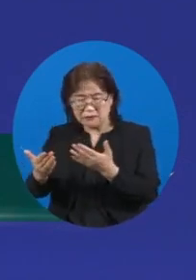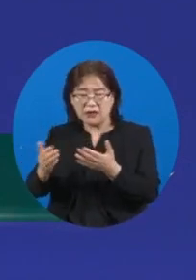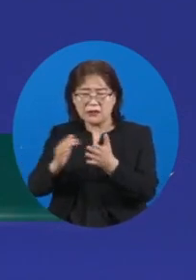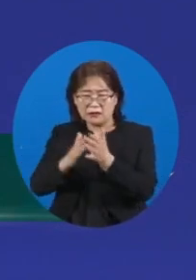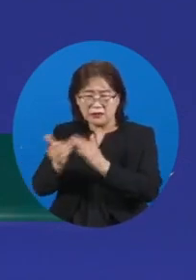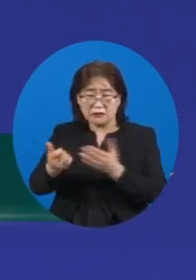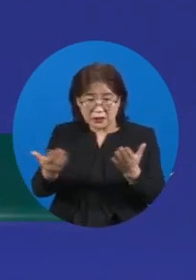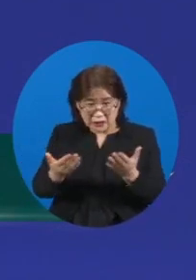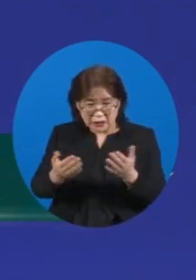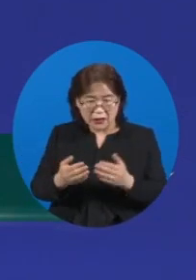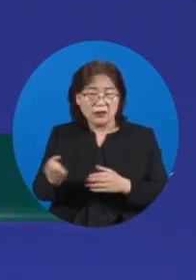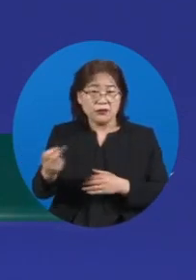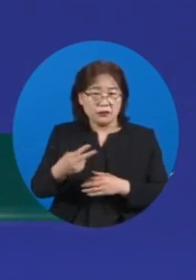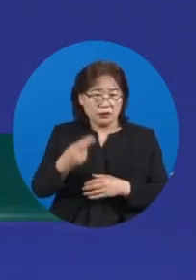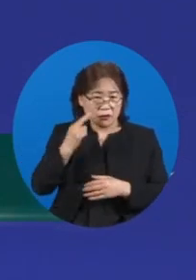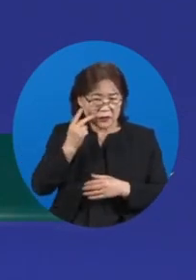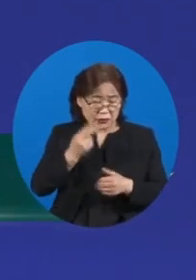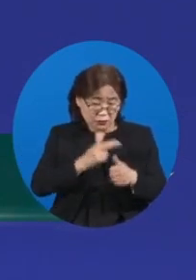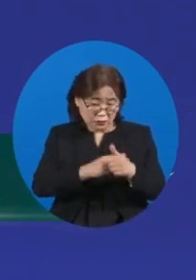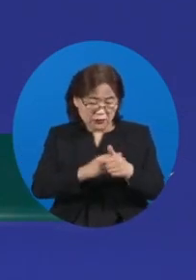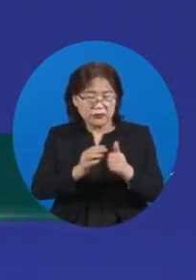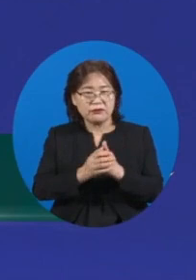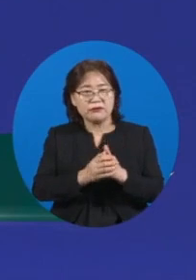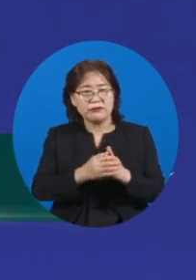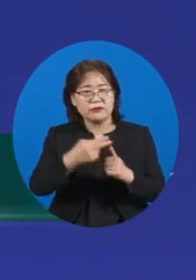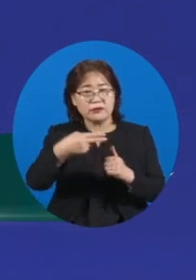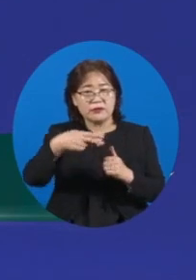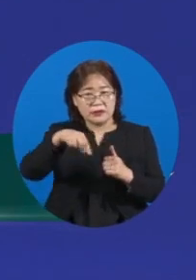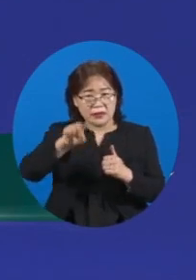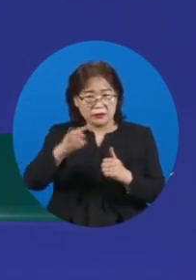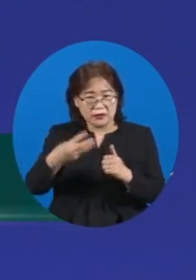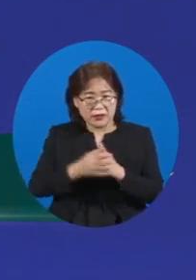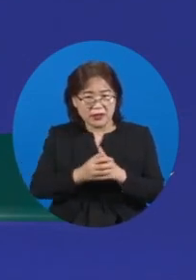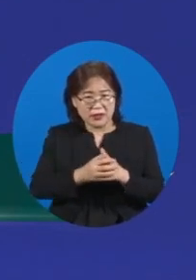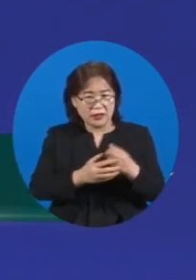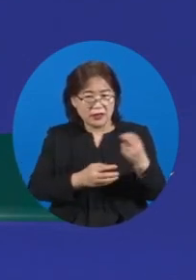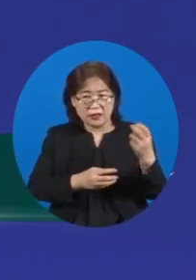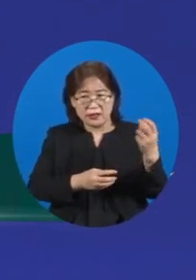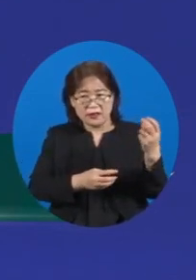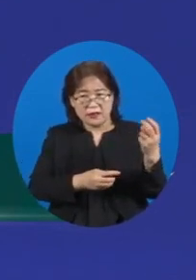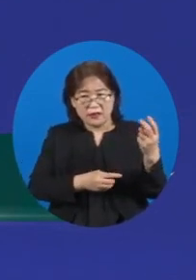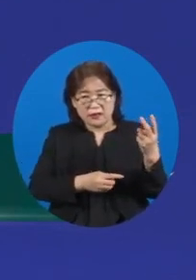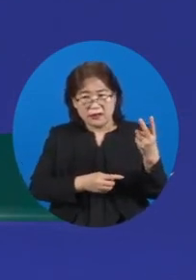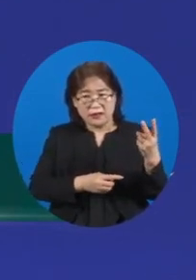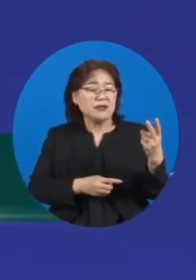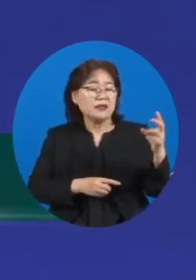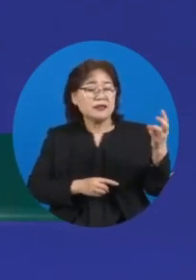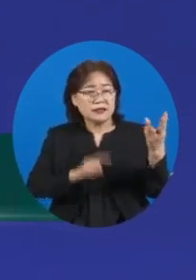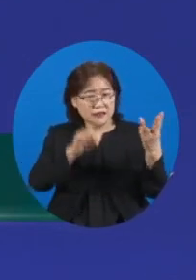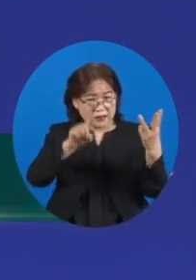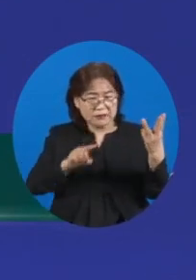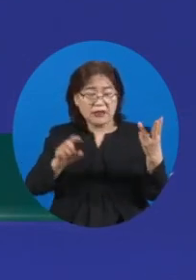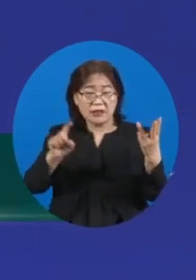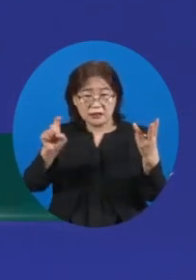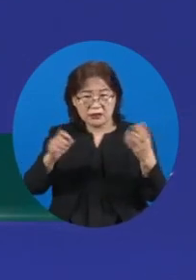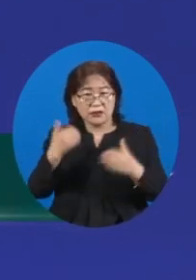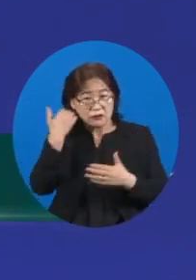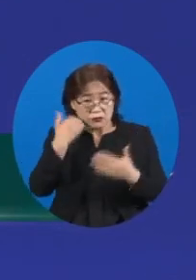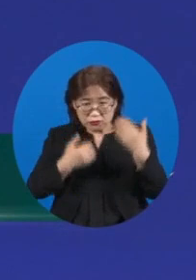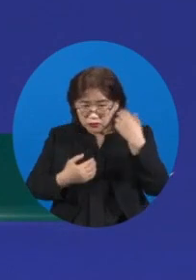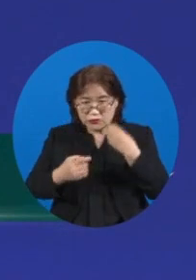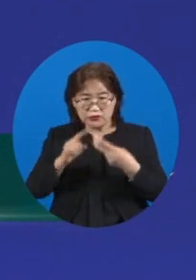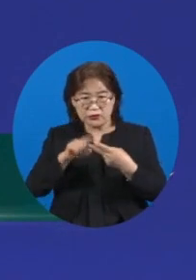사도 바울도 오 대 산 하니까 후서 3장 10절에서 이렇게 말했잖아요 우리 한번 읽어볼까 다 갖춰 누구든지